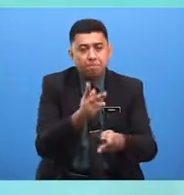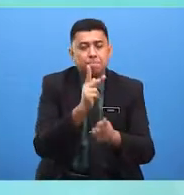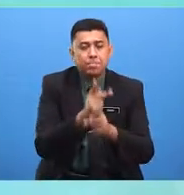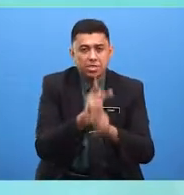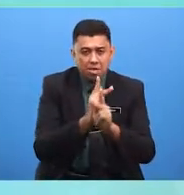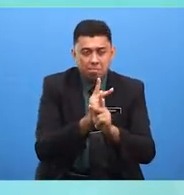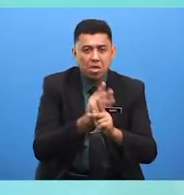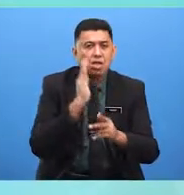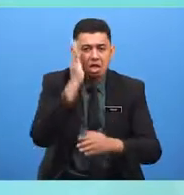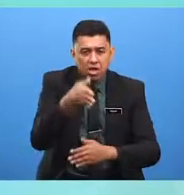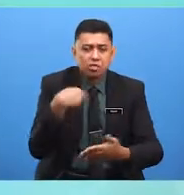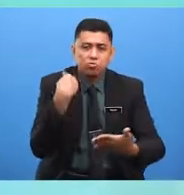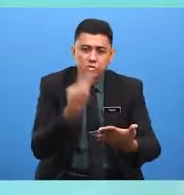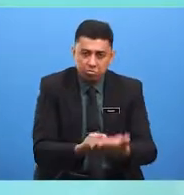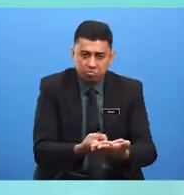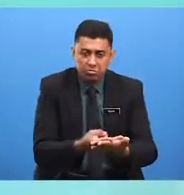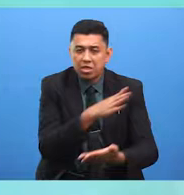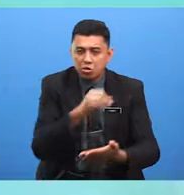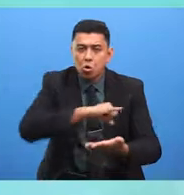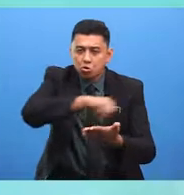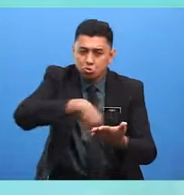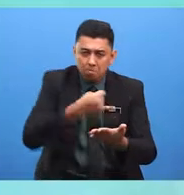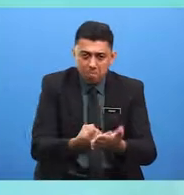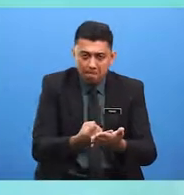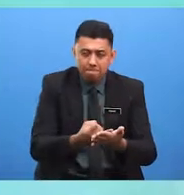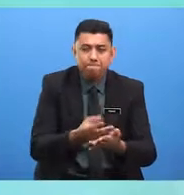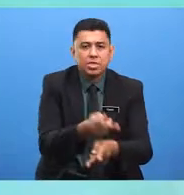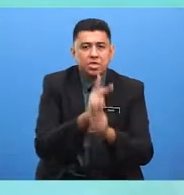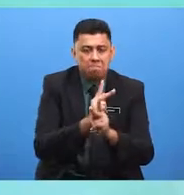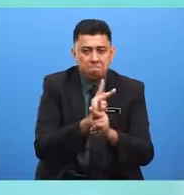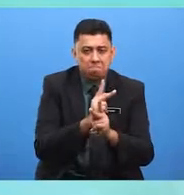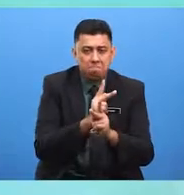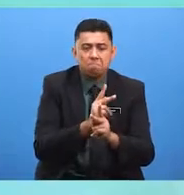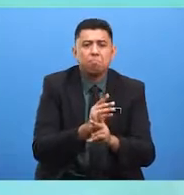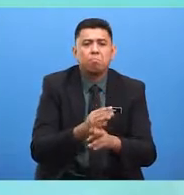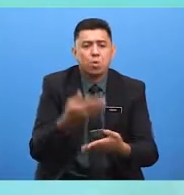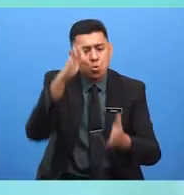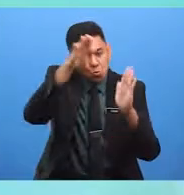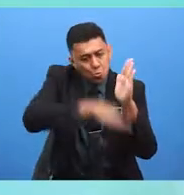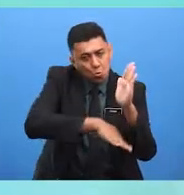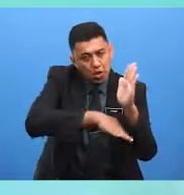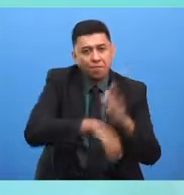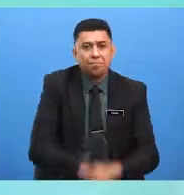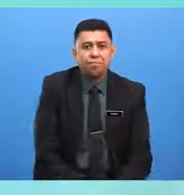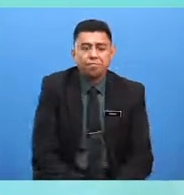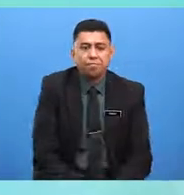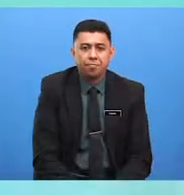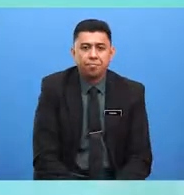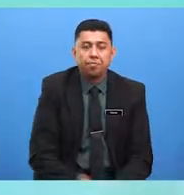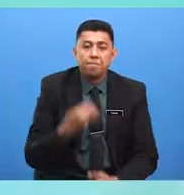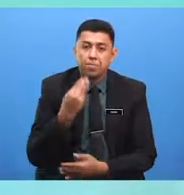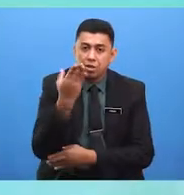jatuh dan jumlah pinjaman akan berkurang ini akan menyebabkan penawaran uang di pasaran